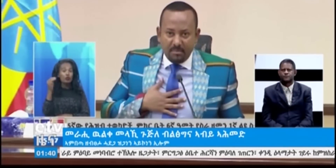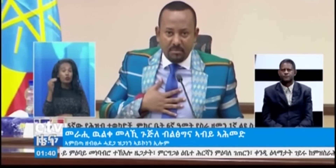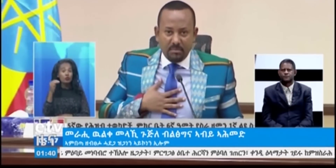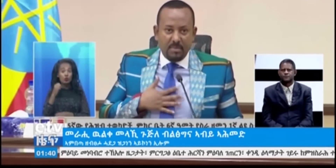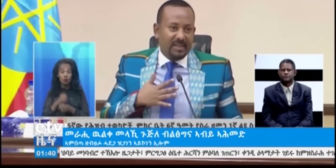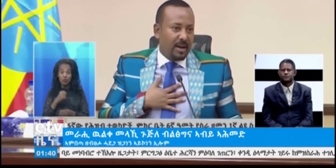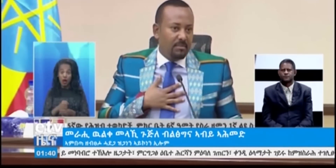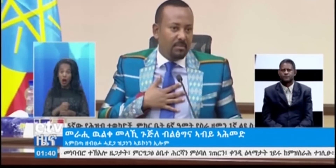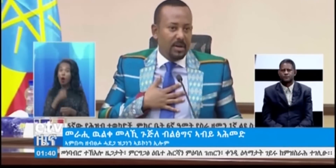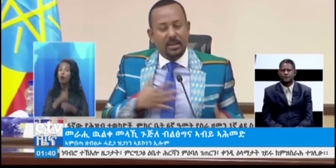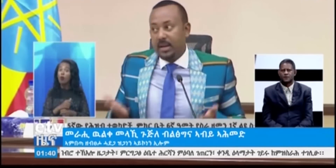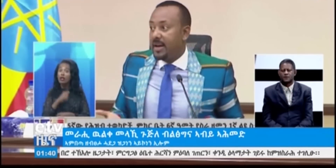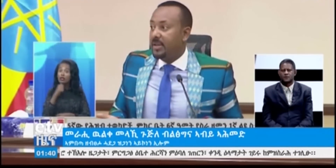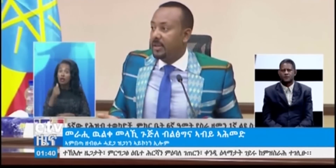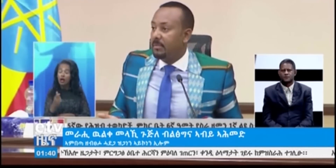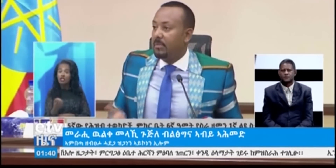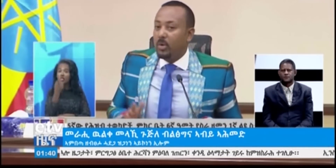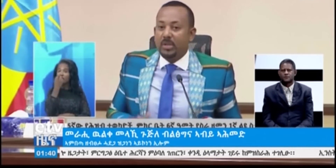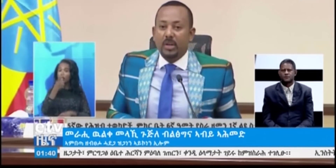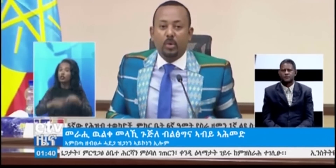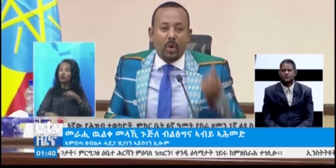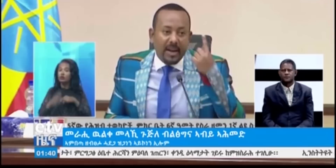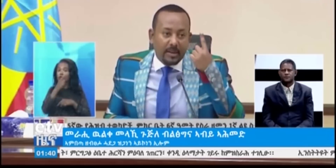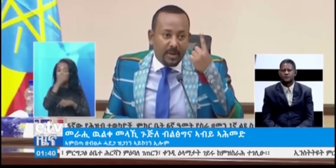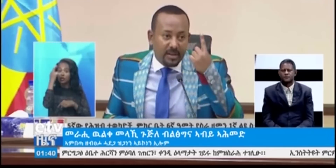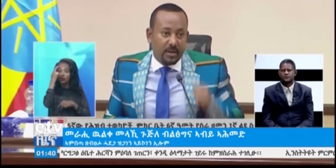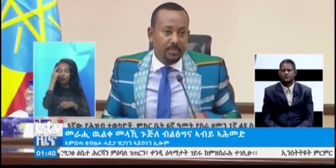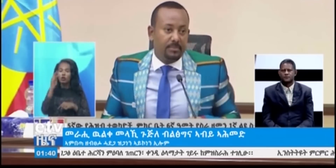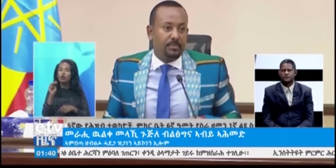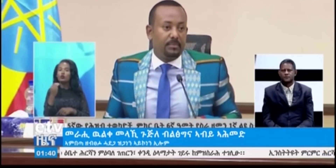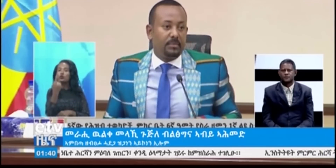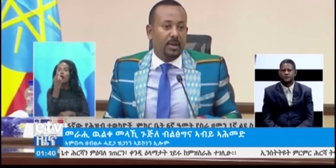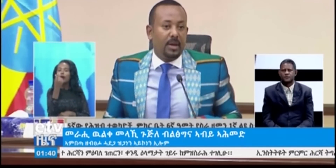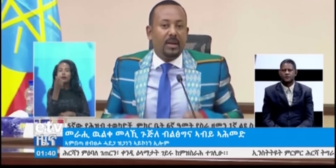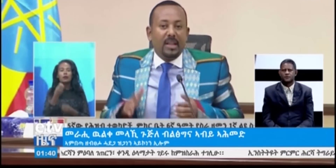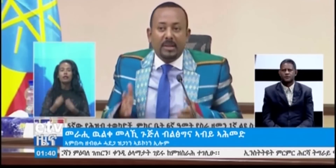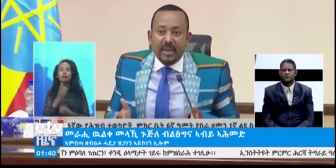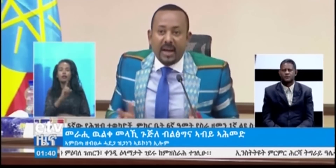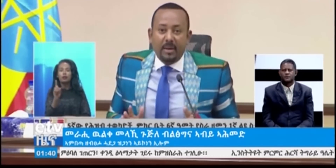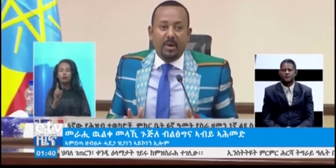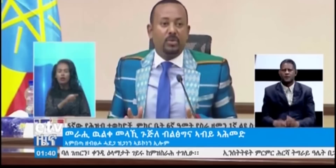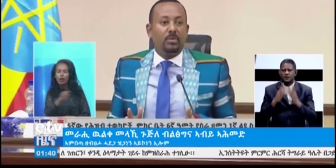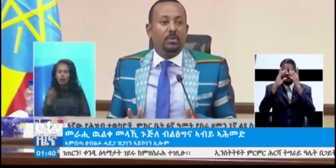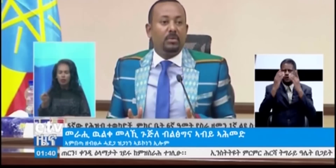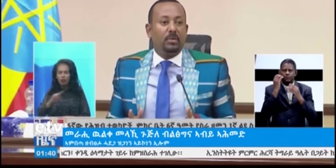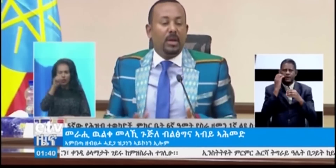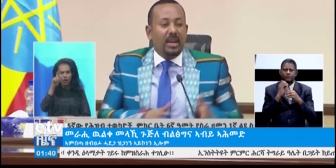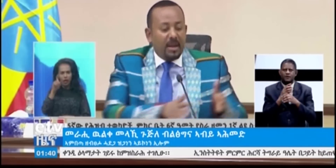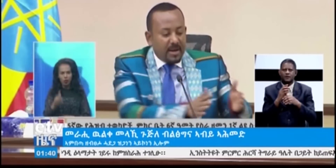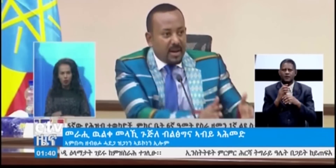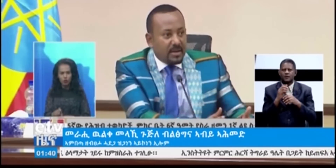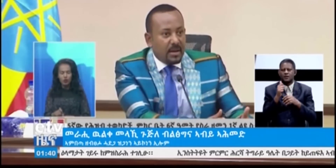እንጦጦን ብሰራም ባልሰራም ሊጠይቀኝ ኣይችልም። ቢኮዝ ለእንጦጦ አንድ ብር ኣልሰጠኝም። ዝተኸበረ ቤት ምክሪ